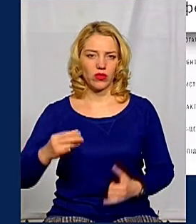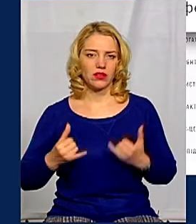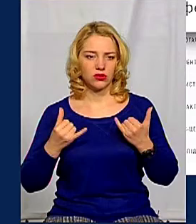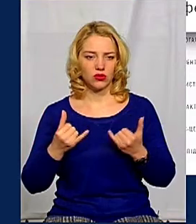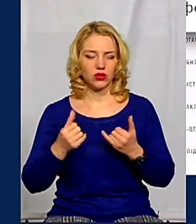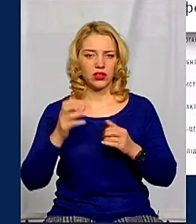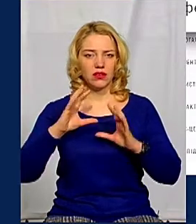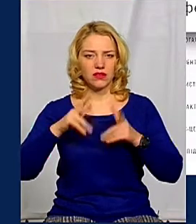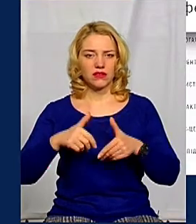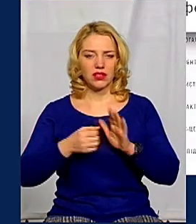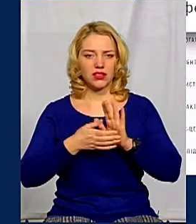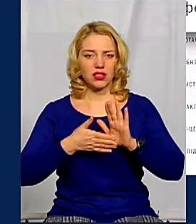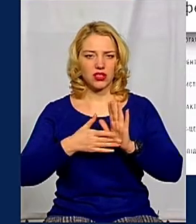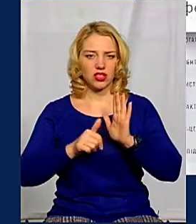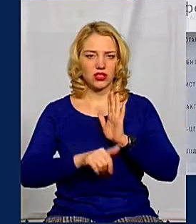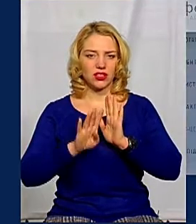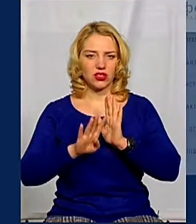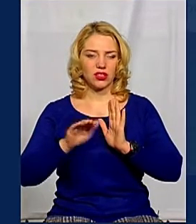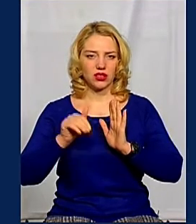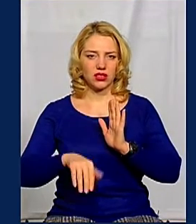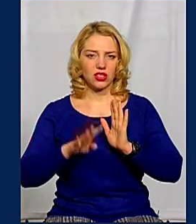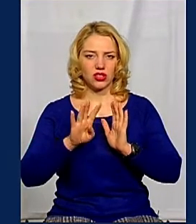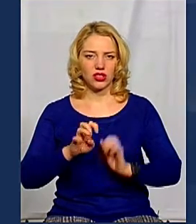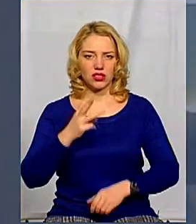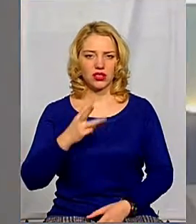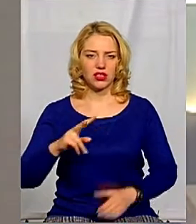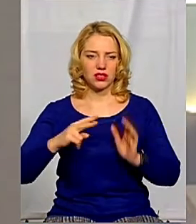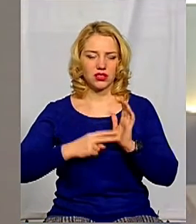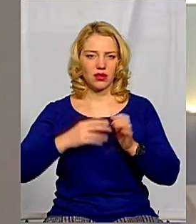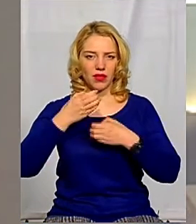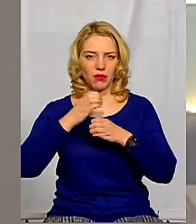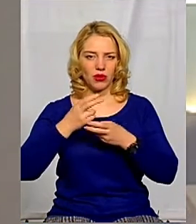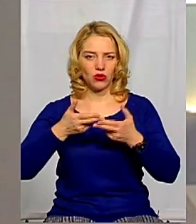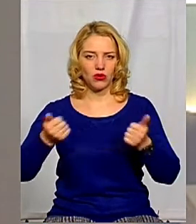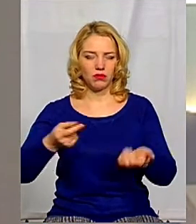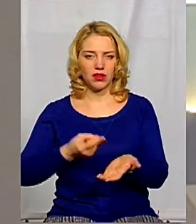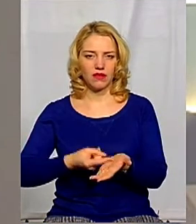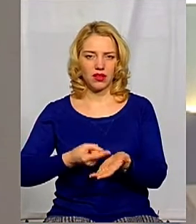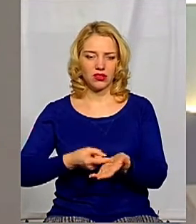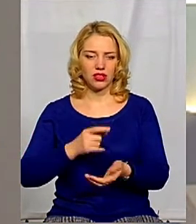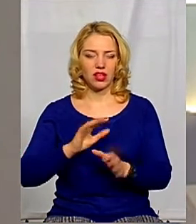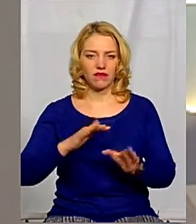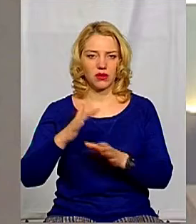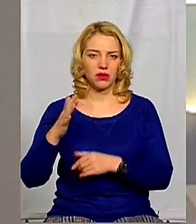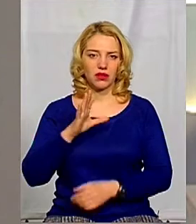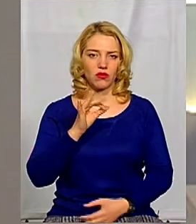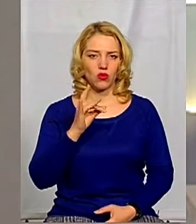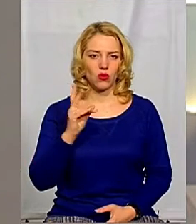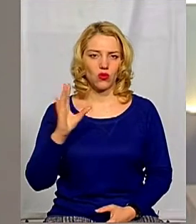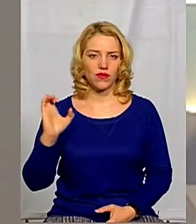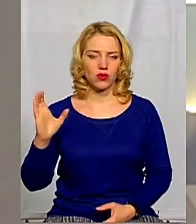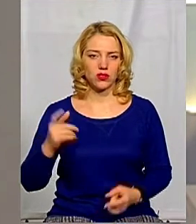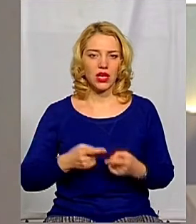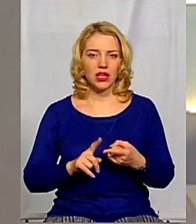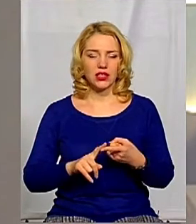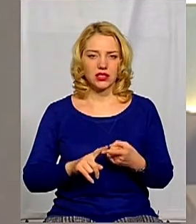сьогодні у світі зареєстровано 64 437 лабораторно підтверджених випадків нової коронавірусної інфекції.